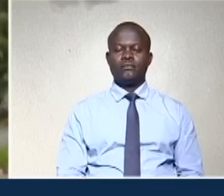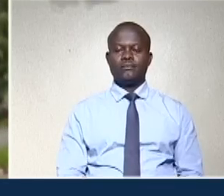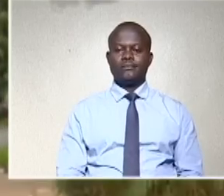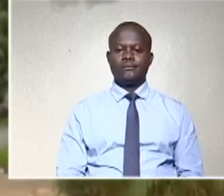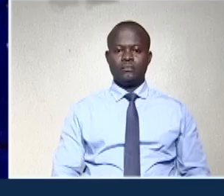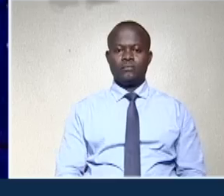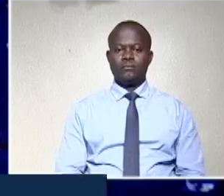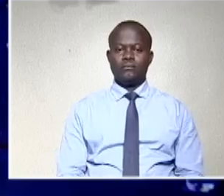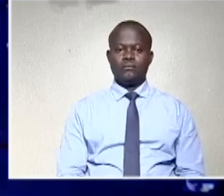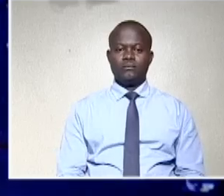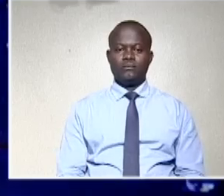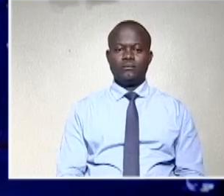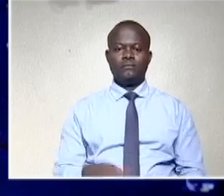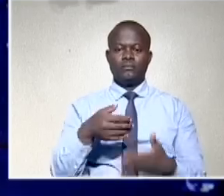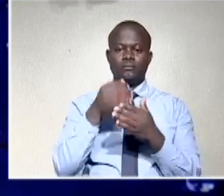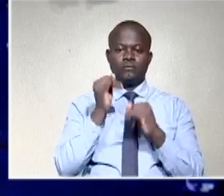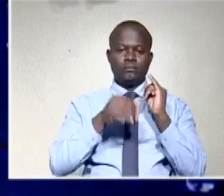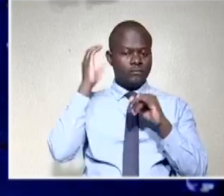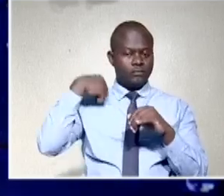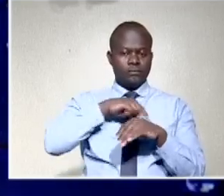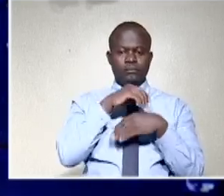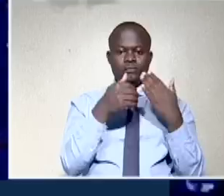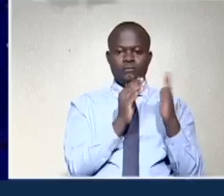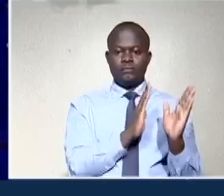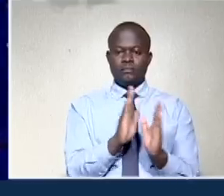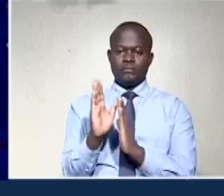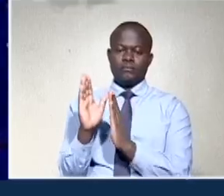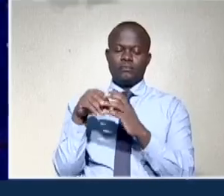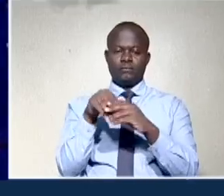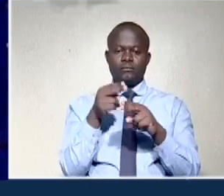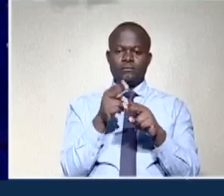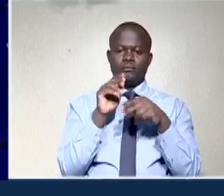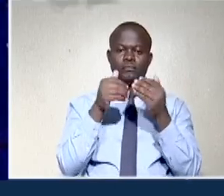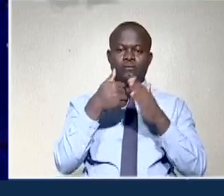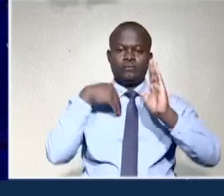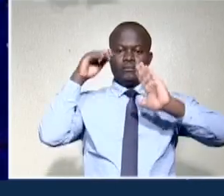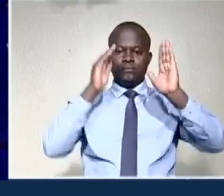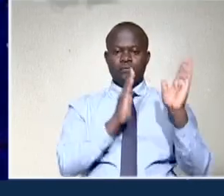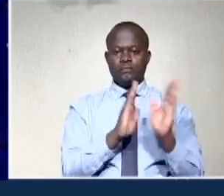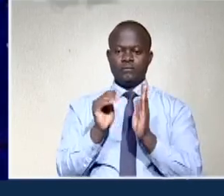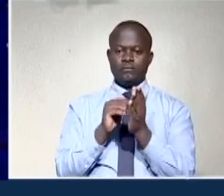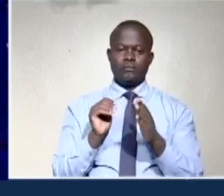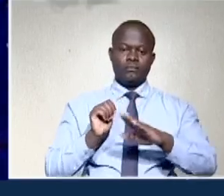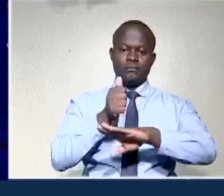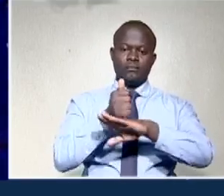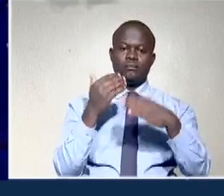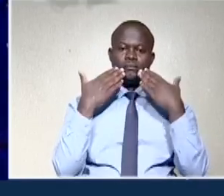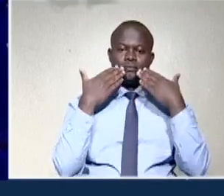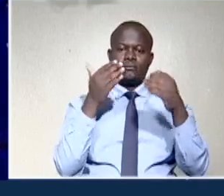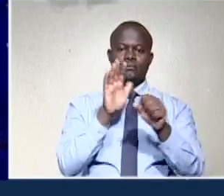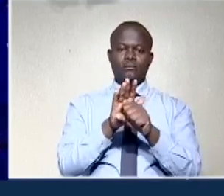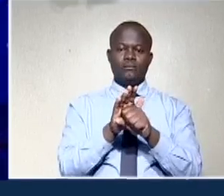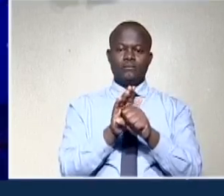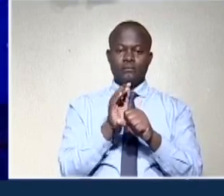wa Kigali. Tugeze ku musozi w'amakuru twari twabateguriye mu izina ry'abagize uruhare bose mu kuyategura no kuyabagezaho. Turabashimiye cyane